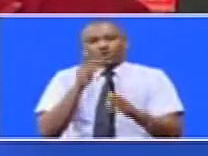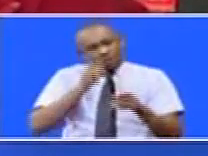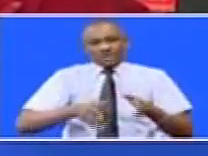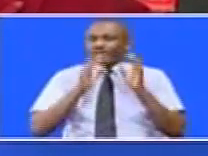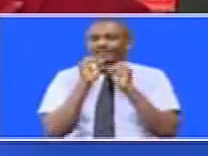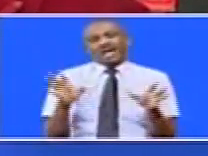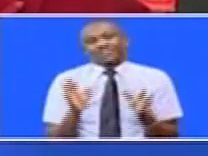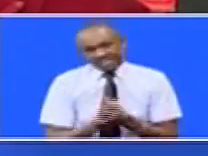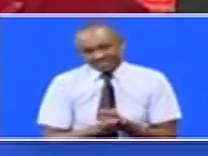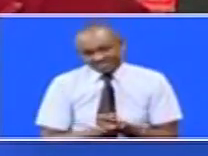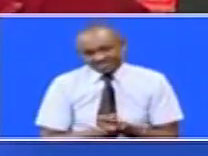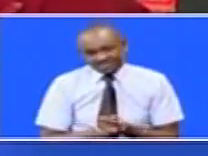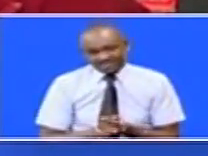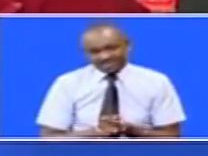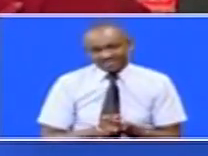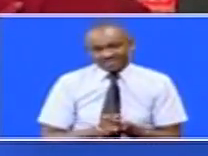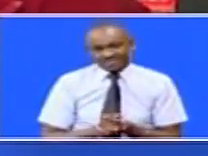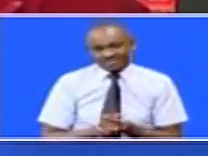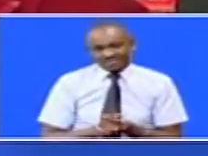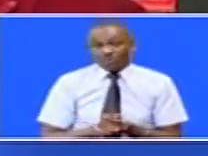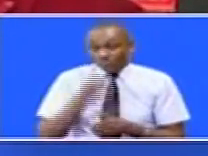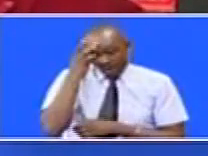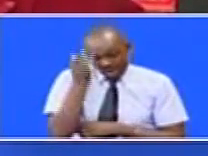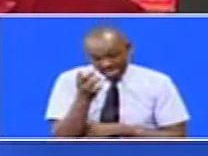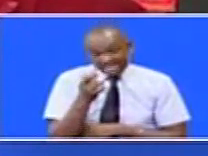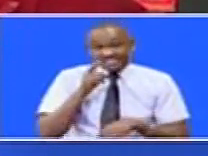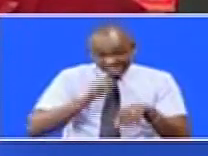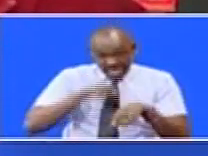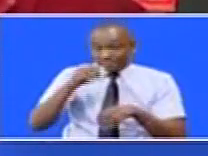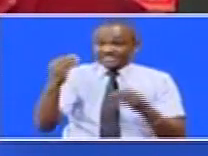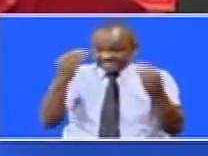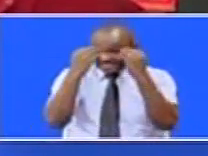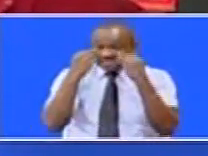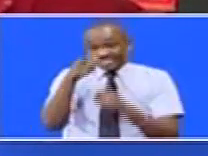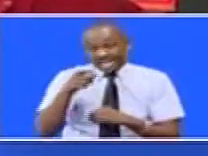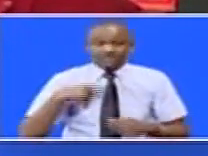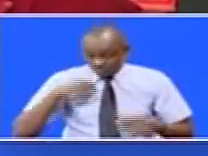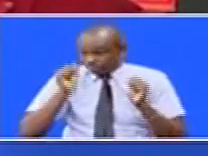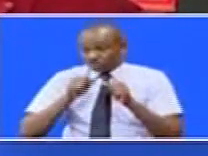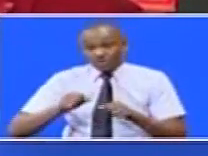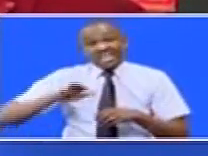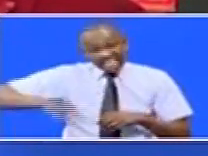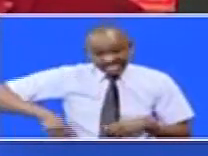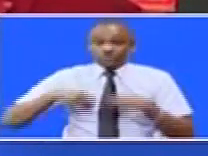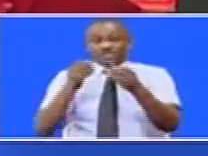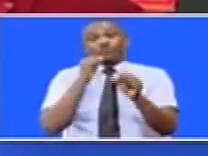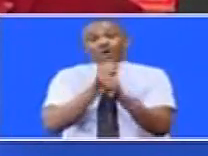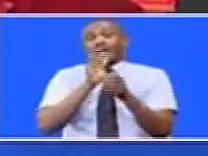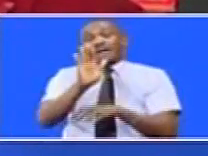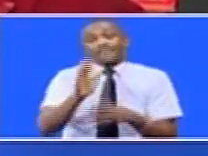enda sawa sawa na wale wengine. Kwa sababu wakati anapofunzwa hata yeye anaweza chelewa kuleta kazi yake